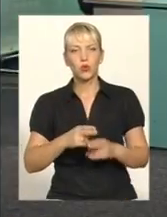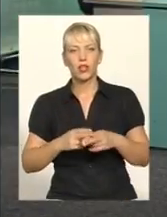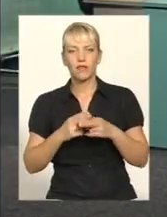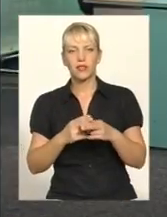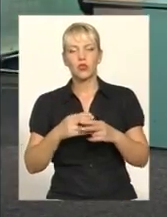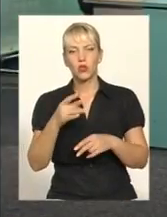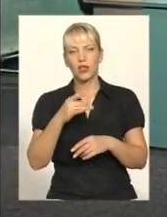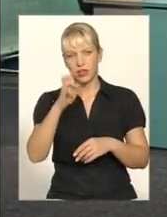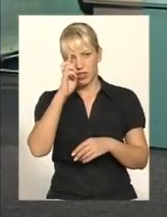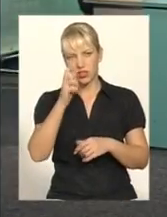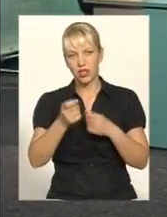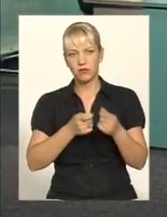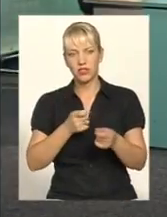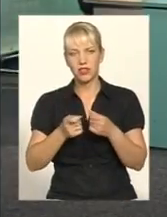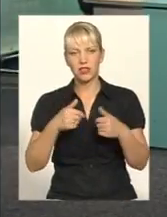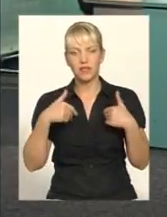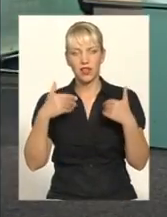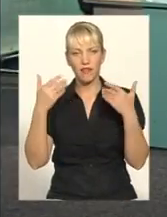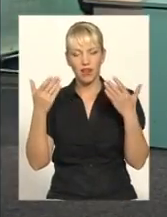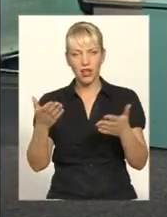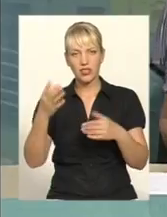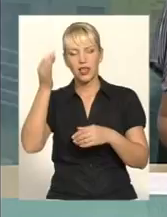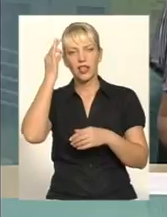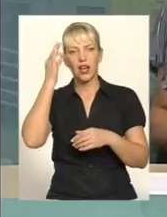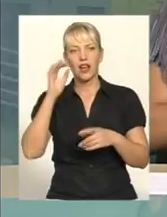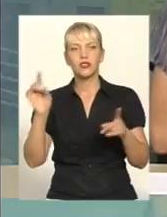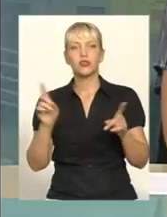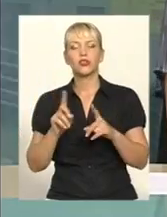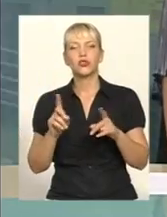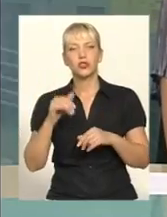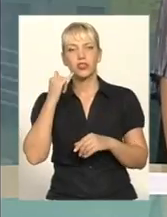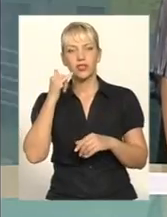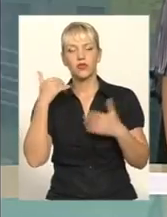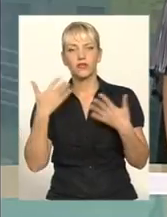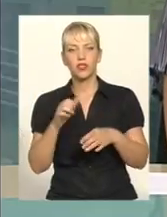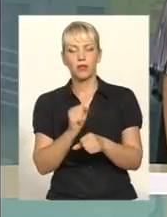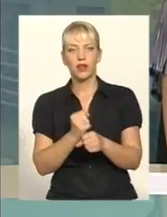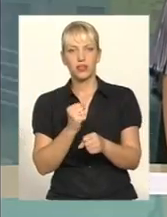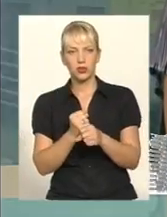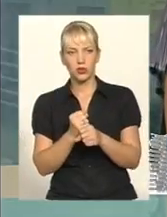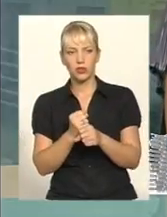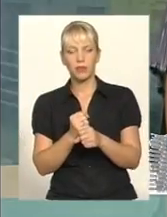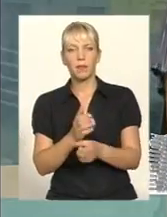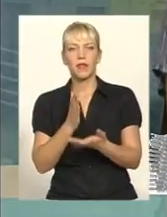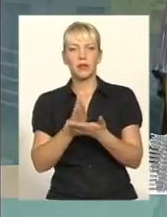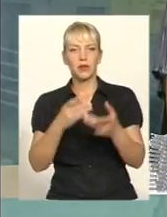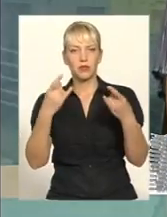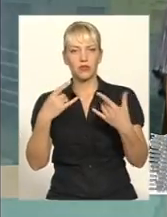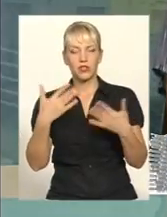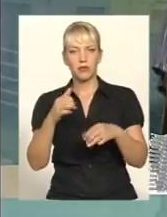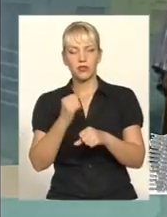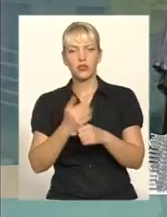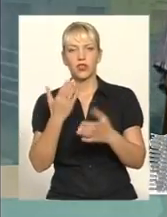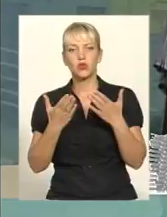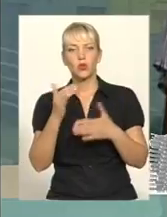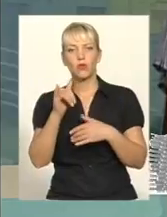студії. Телеглядачам нагадую, що телефон вже працює, лінія телефонна відкрита. Якщо у вас